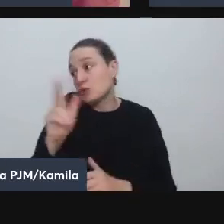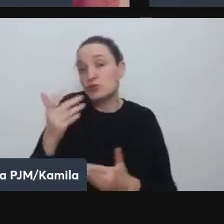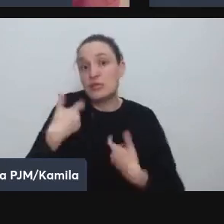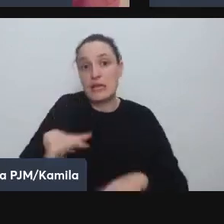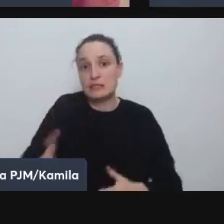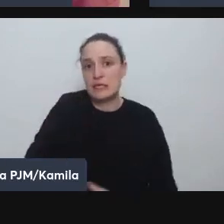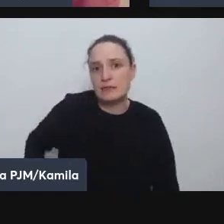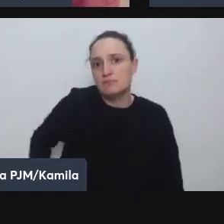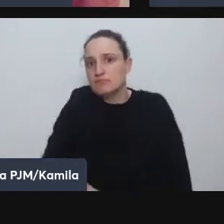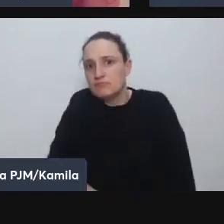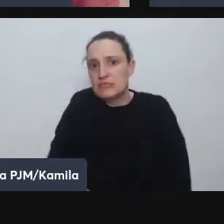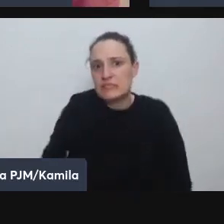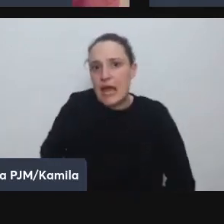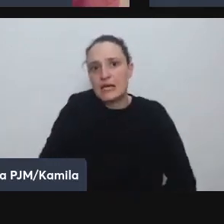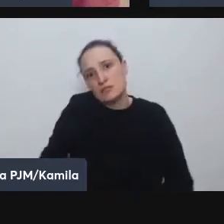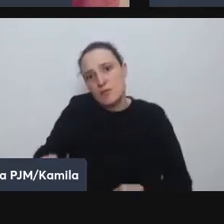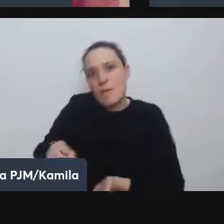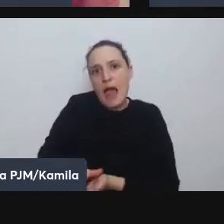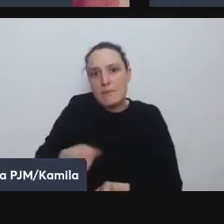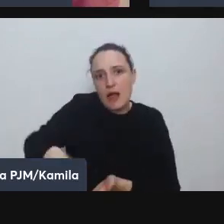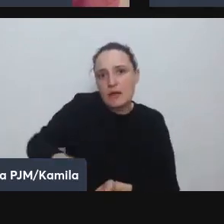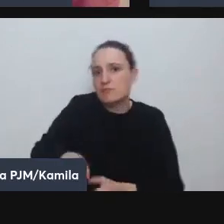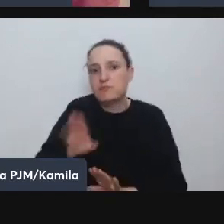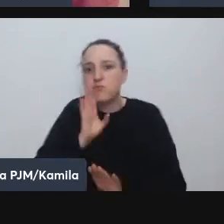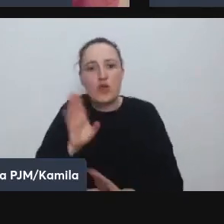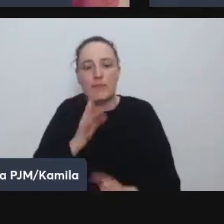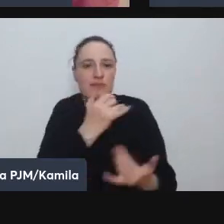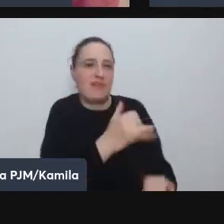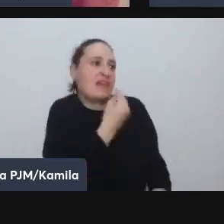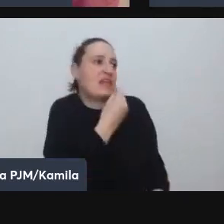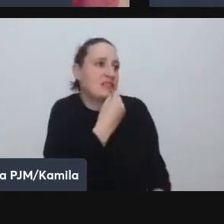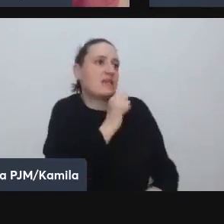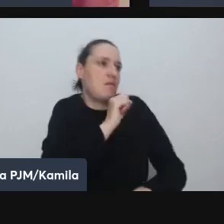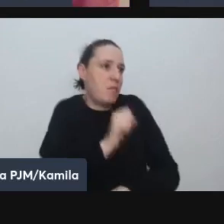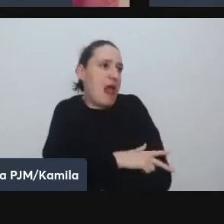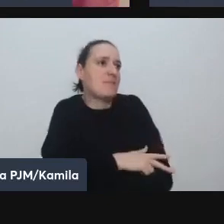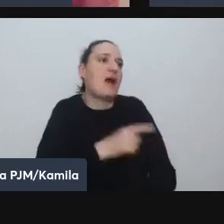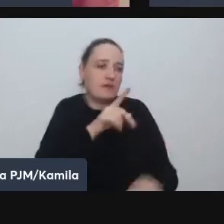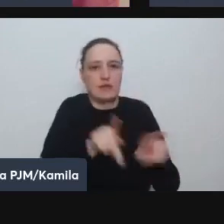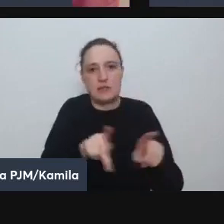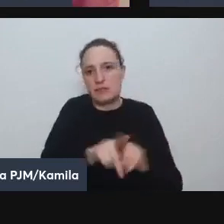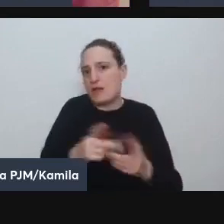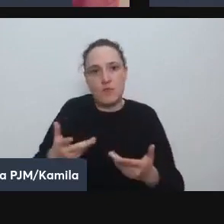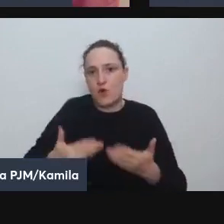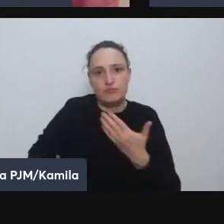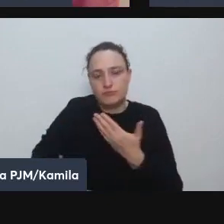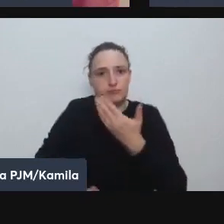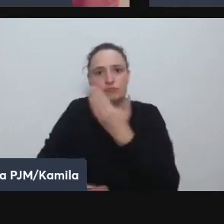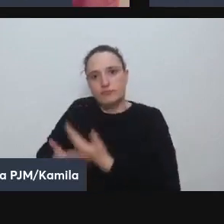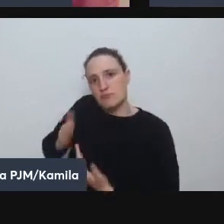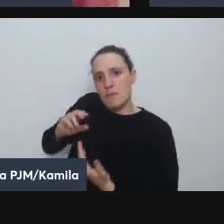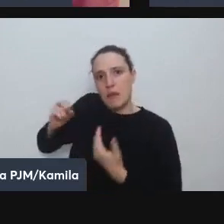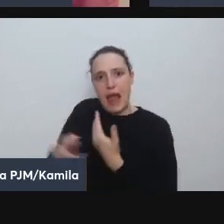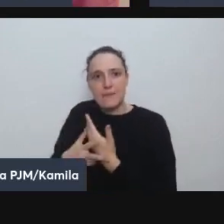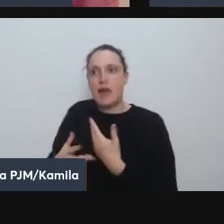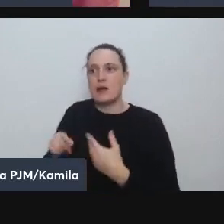zakrywać tej plamy i tak jak z plamą z musztardy będzie chodzić z tą plamą już do końca lekcji, aż pójdzie do domu i upierze spodnie. I trochę oni są wtedy w